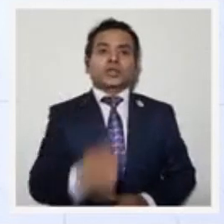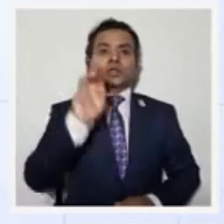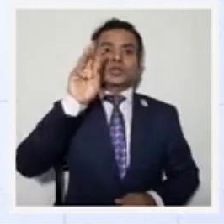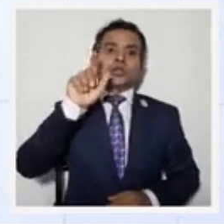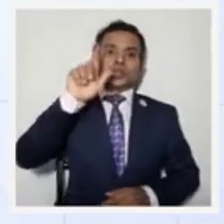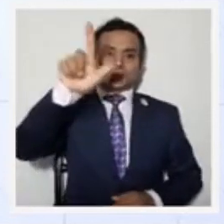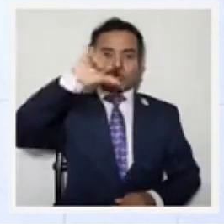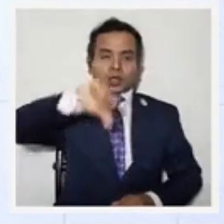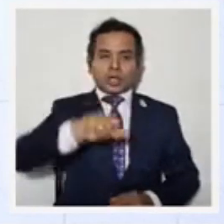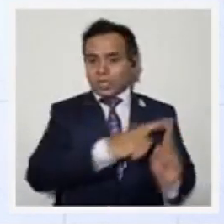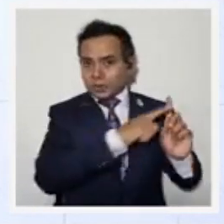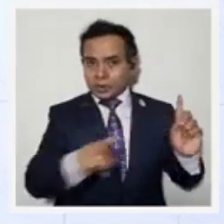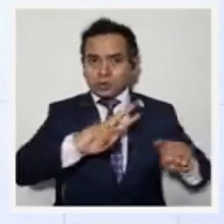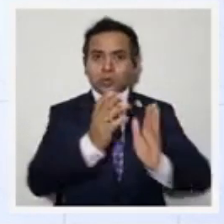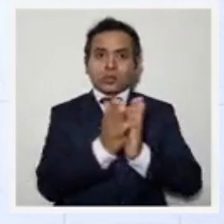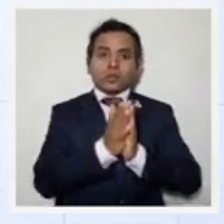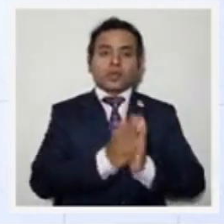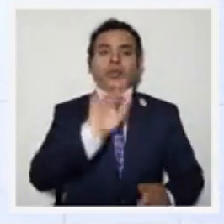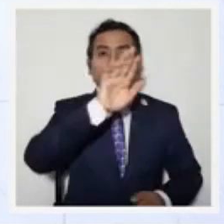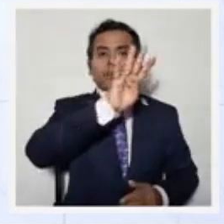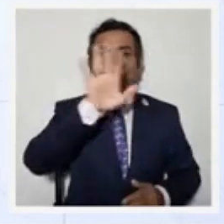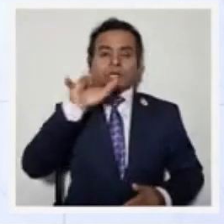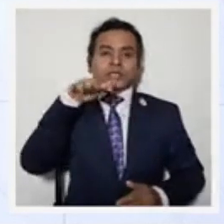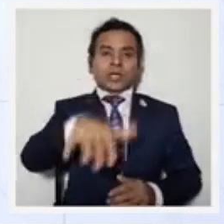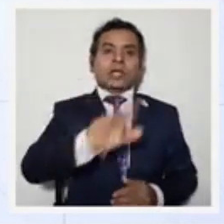চব্বিশ ঘন্টায় ফোন কল রিসিভ করা হয়েছে